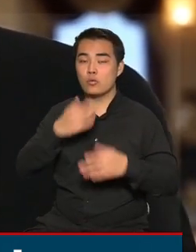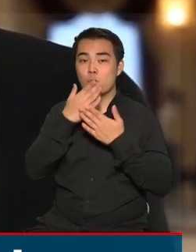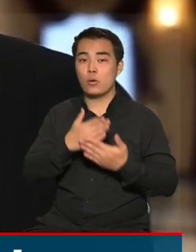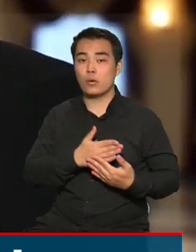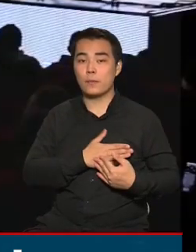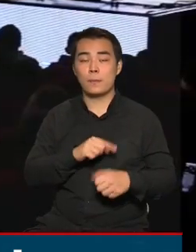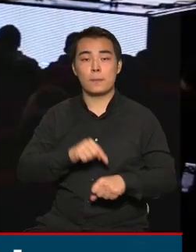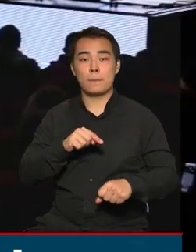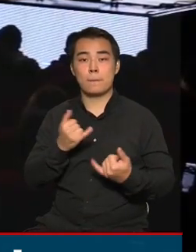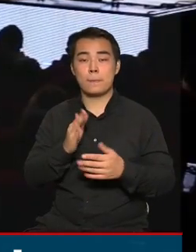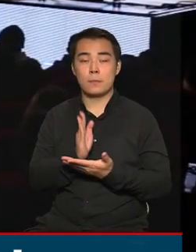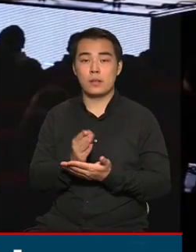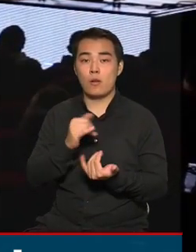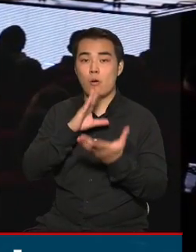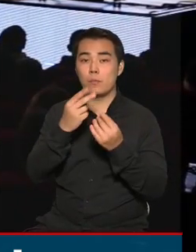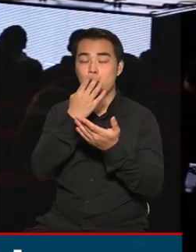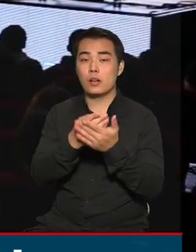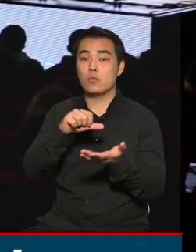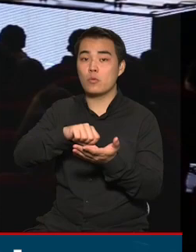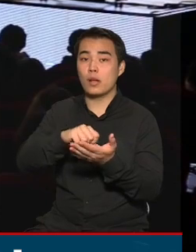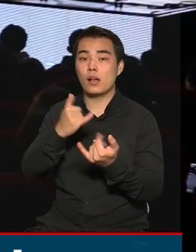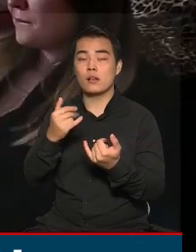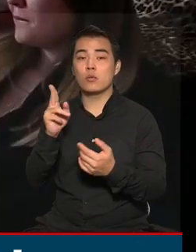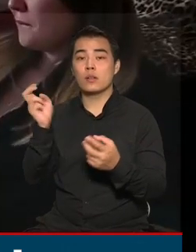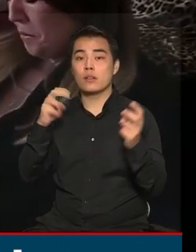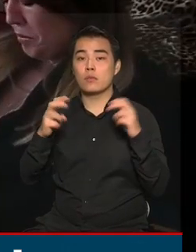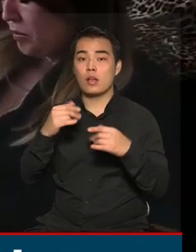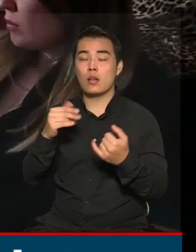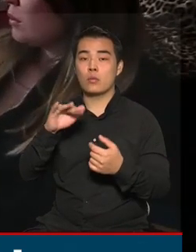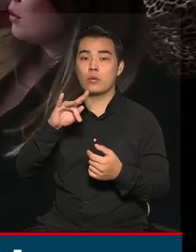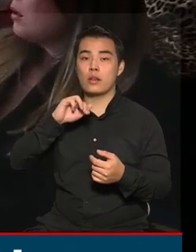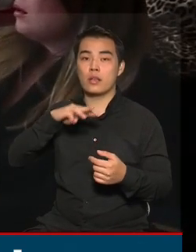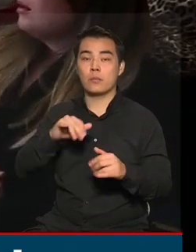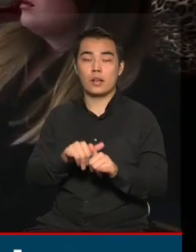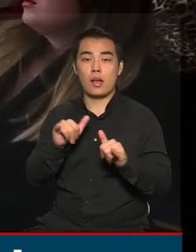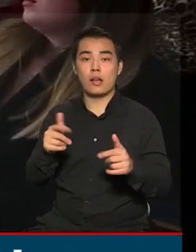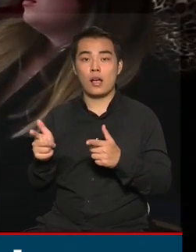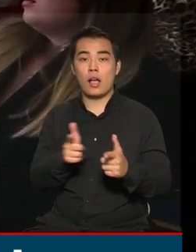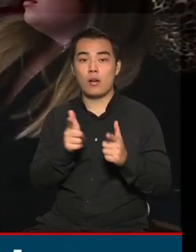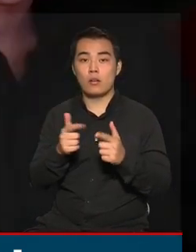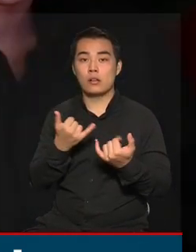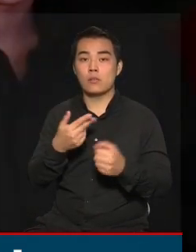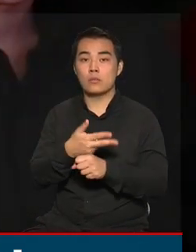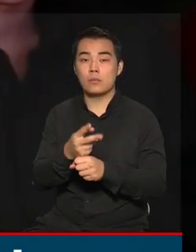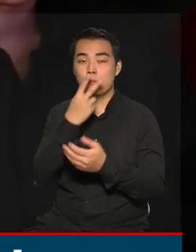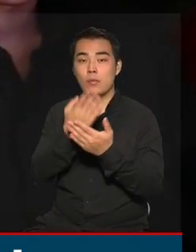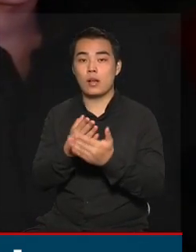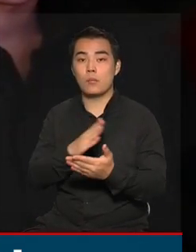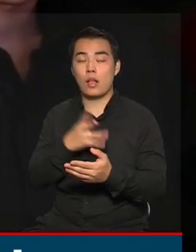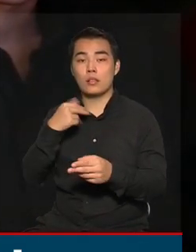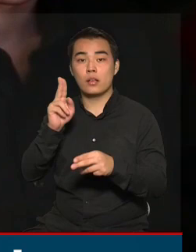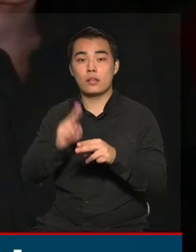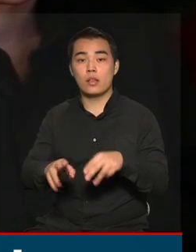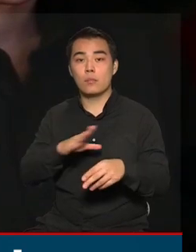сосын ояту. Жобаға қатысушылар келушілерге ішкі туризмді дамыту мақсатында арнайы әзірленген бейнеролик ұсынды. Шара аяқталған